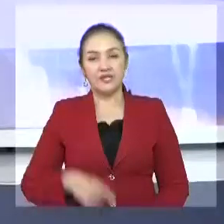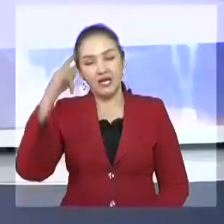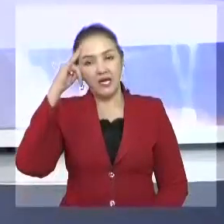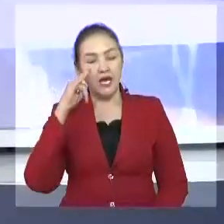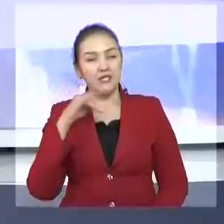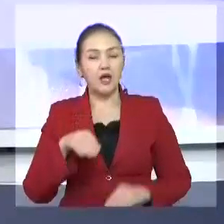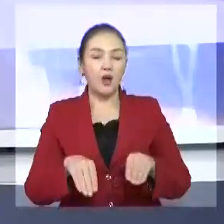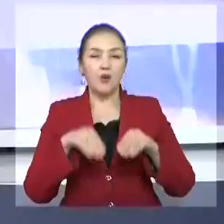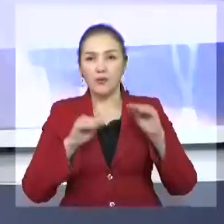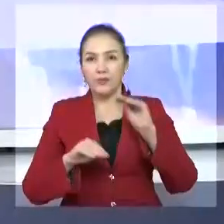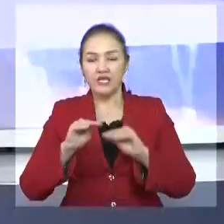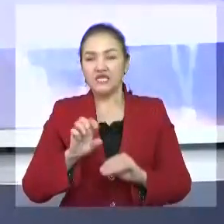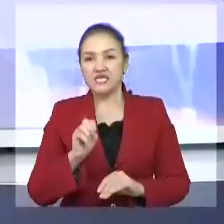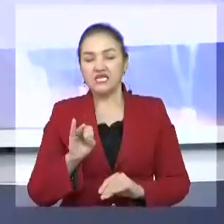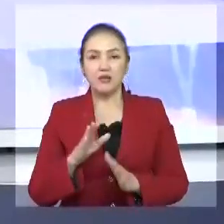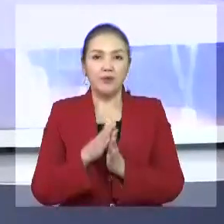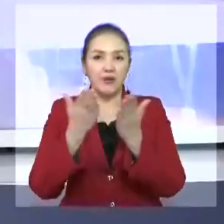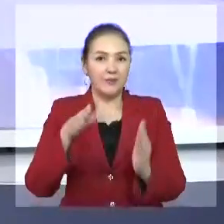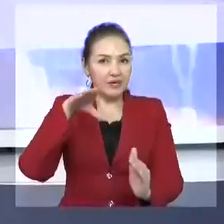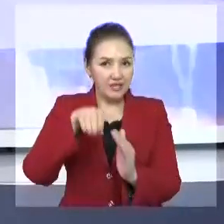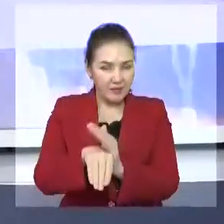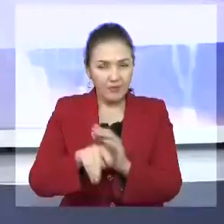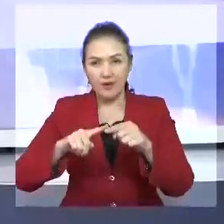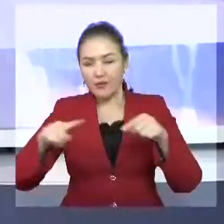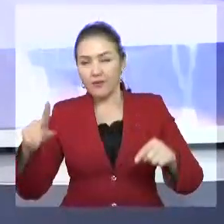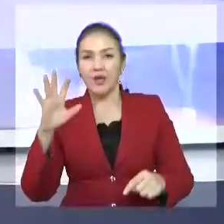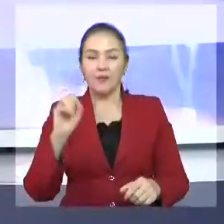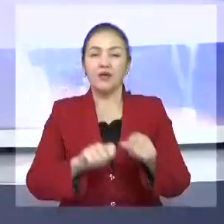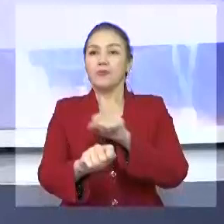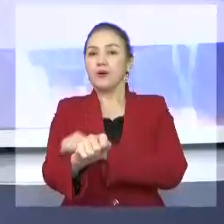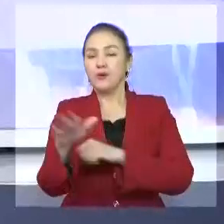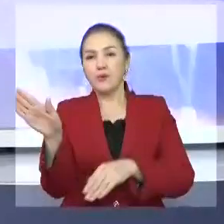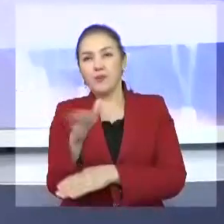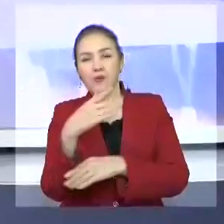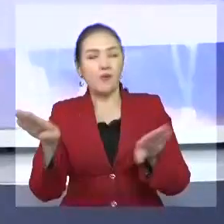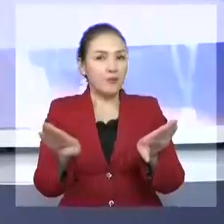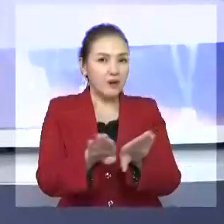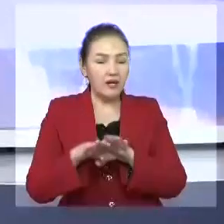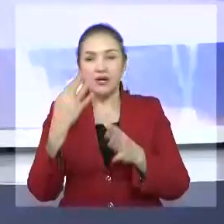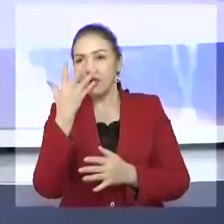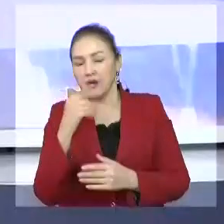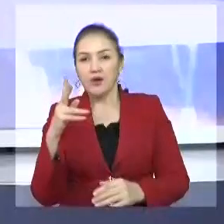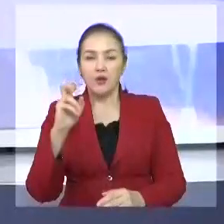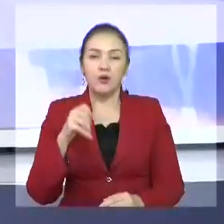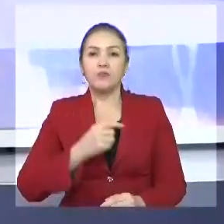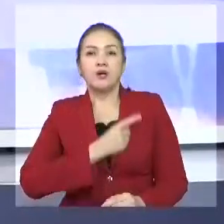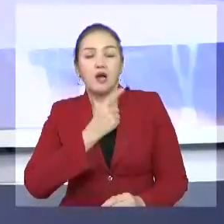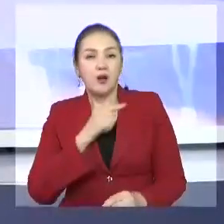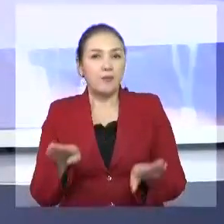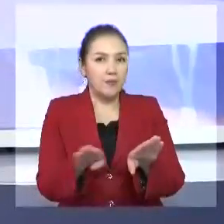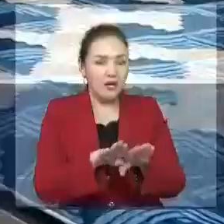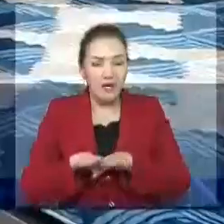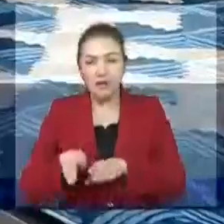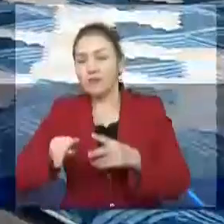Қазақтың құрақ көрпесі Гиннестің рекордтар кітабына енді. Ұзындығы 500 метр ту түстес қолөнер туындысын 200 шебер бір түсте